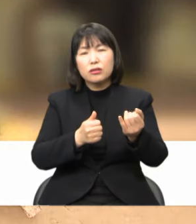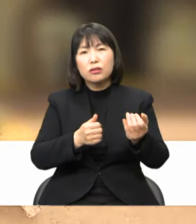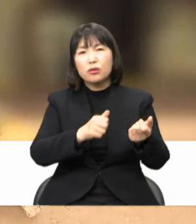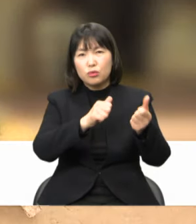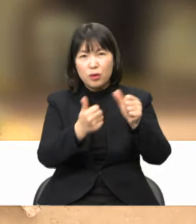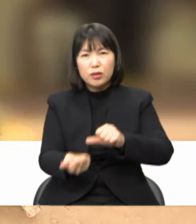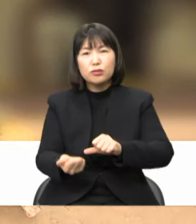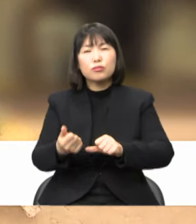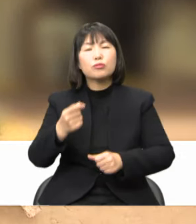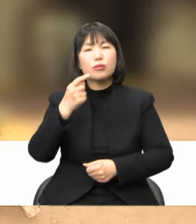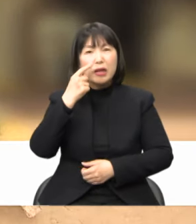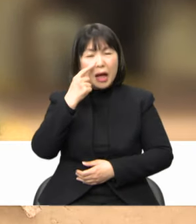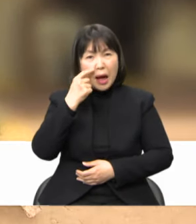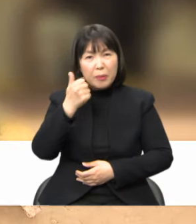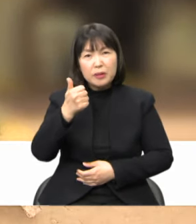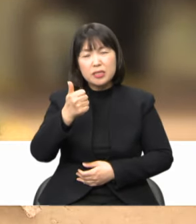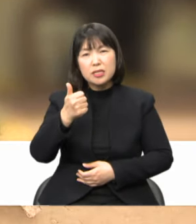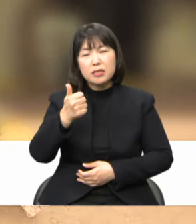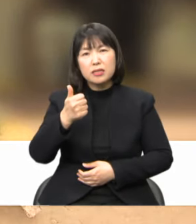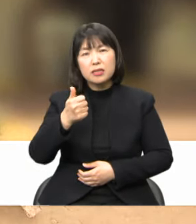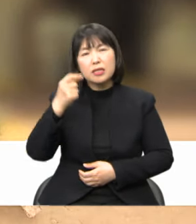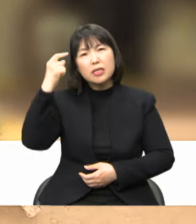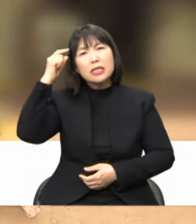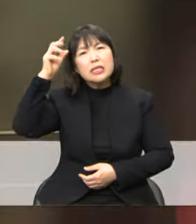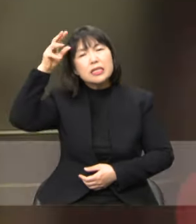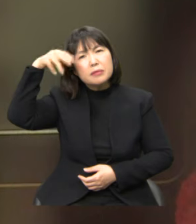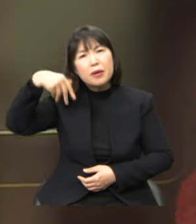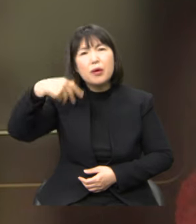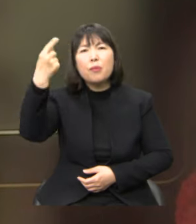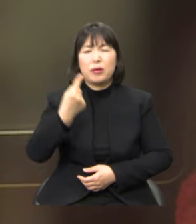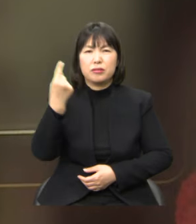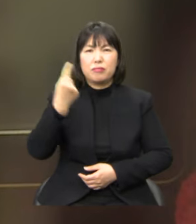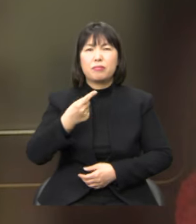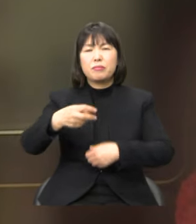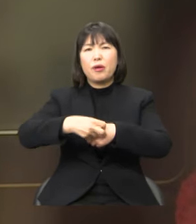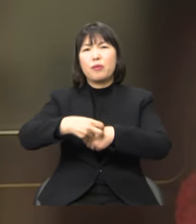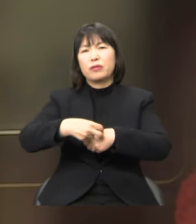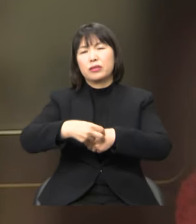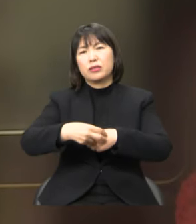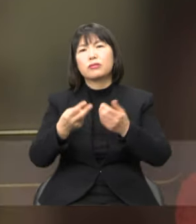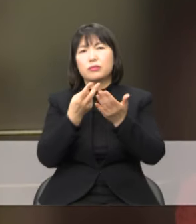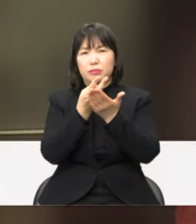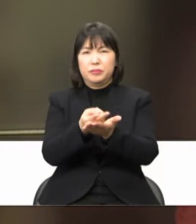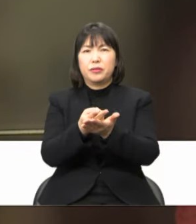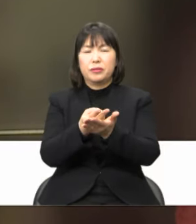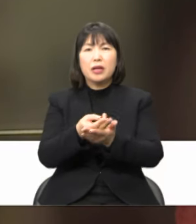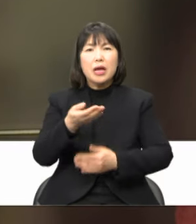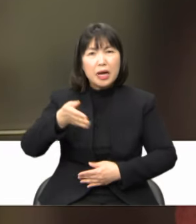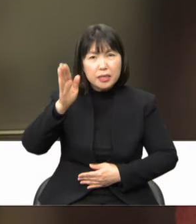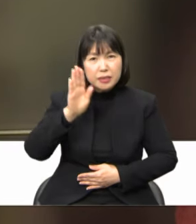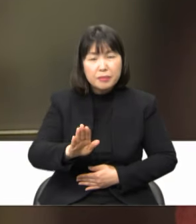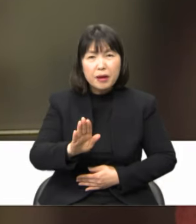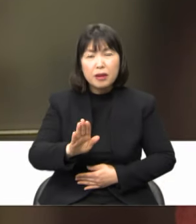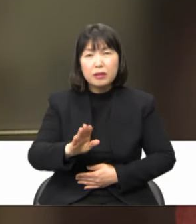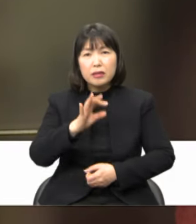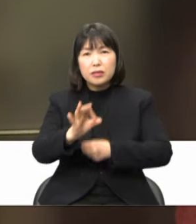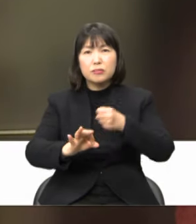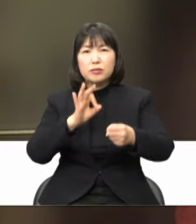아버지는 병원에서 수년째 치료를 받고 있습니다 하지만 세월호 조기를 하루 앞둔 2024년